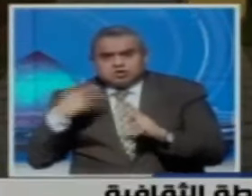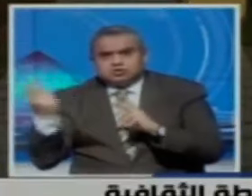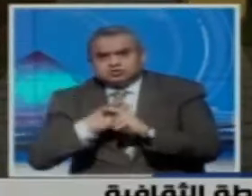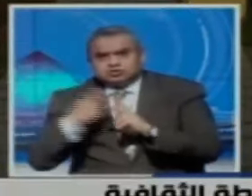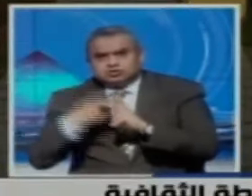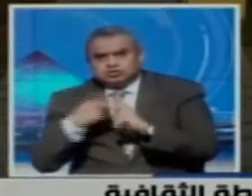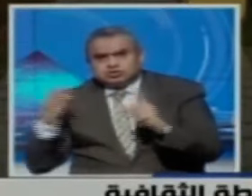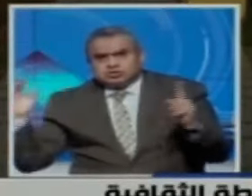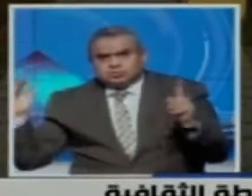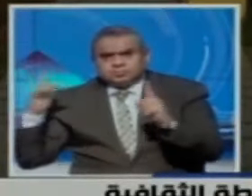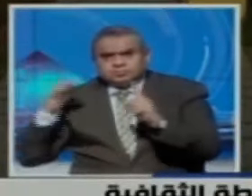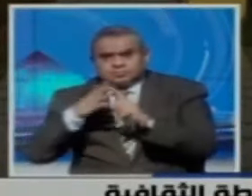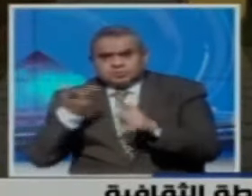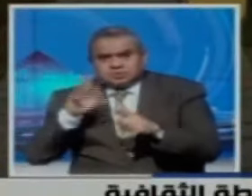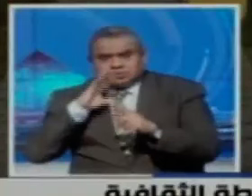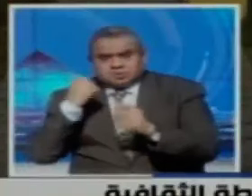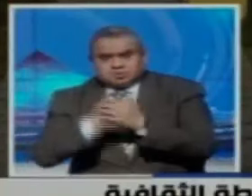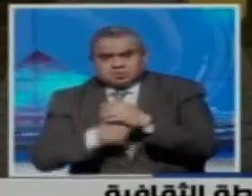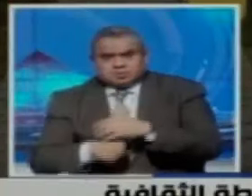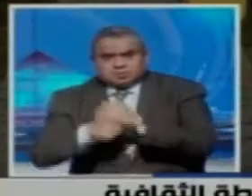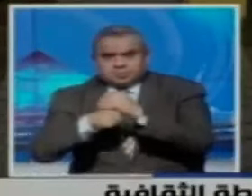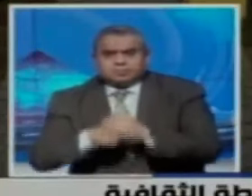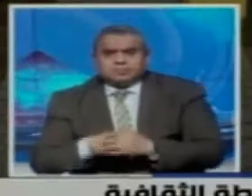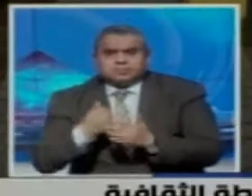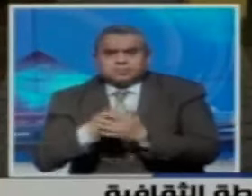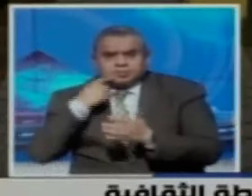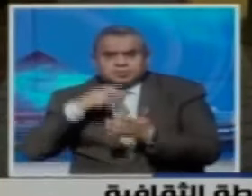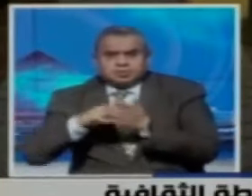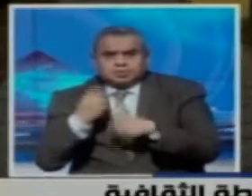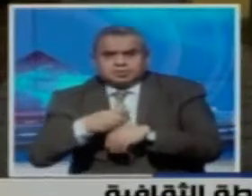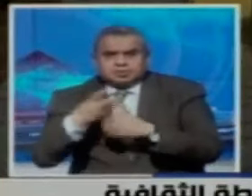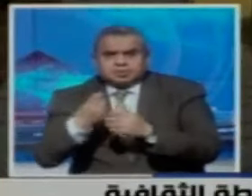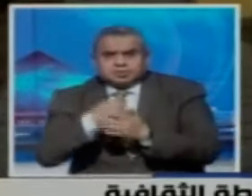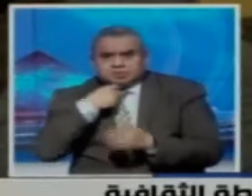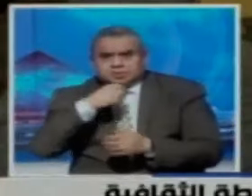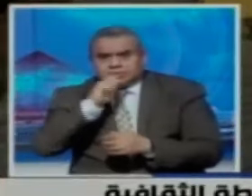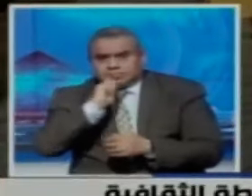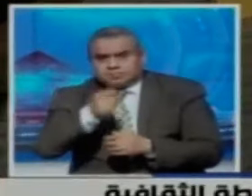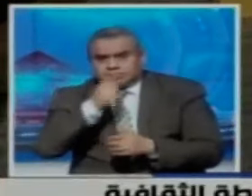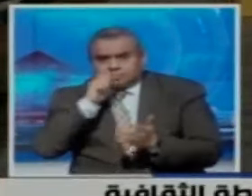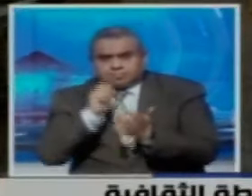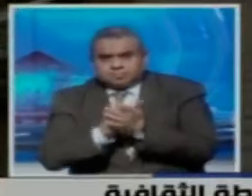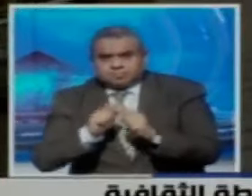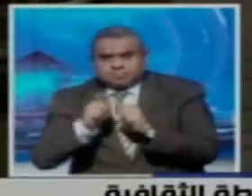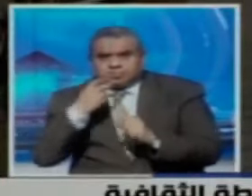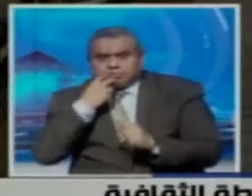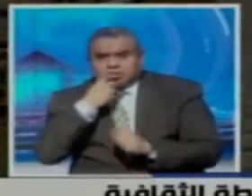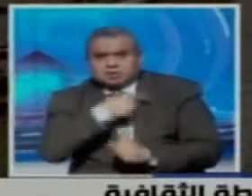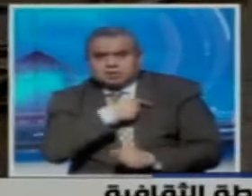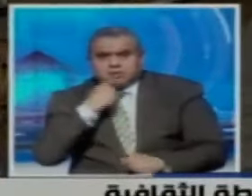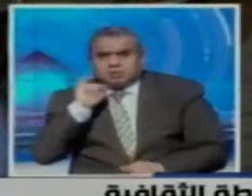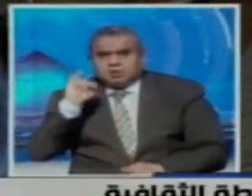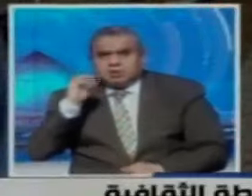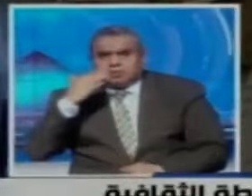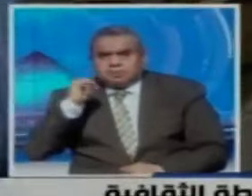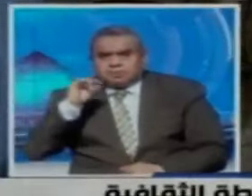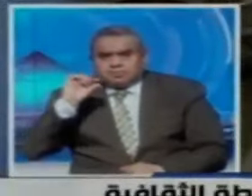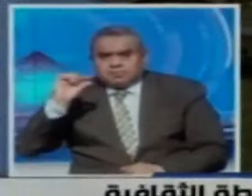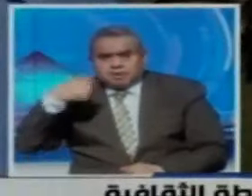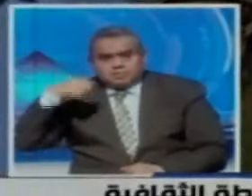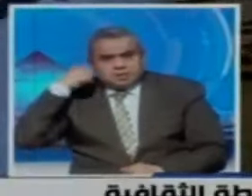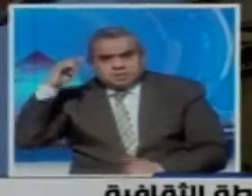يعني لو نقترب أكثر من هذا الشأن بالتحديد، معي ومعكم على الهواء مباشرة الأستاذ محمد عمارة، وهو